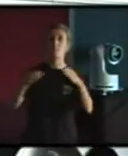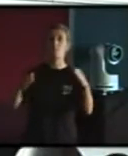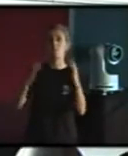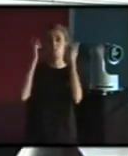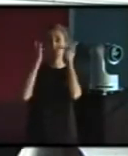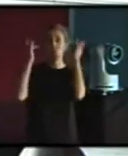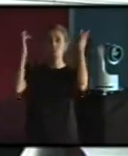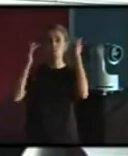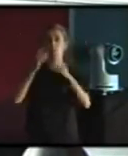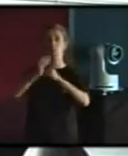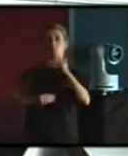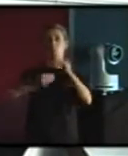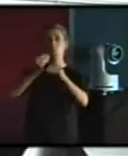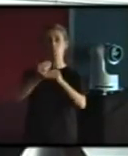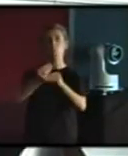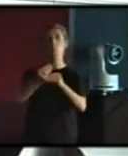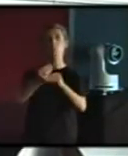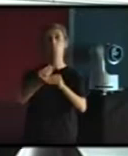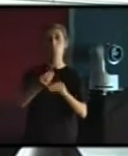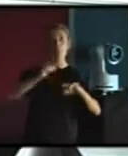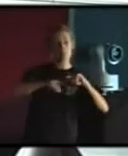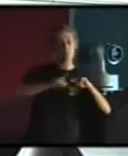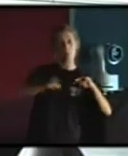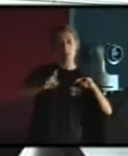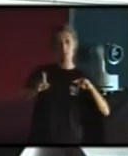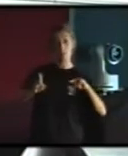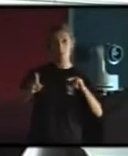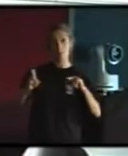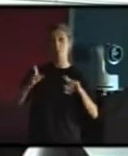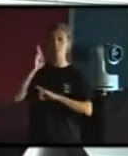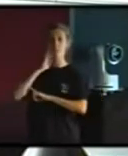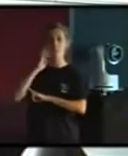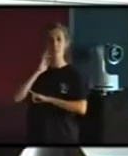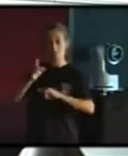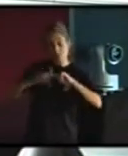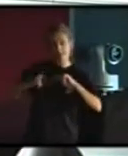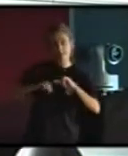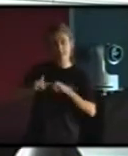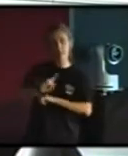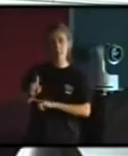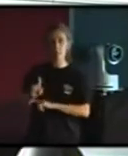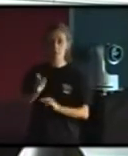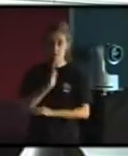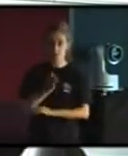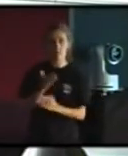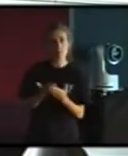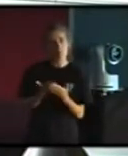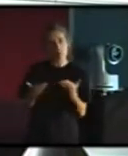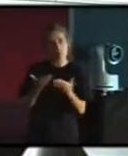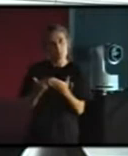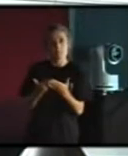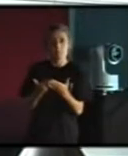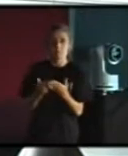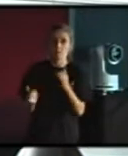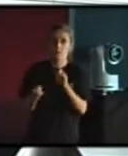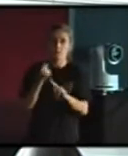qui est le patrimoine immatériel lié au monde du vin. À Bordeaux, c'est vraiment essentiel.